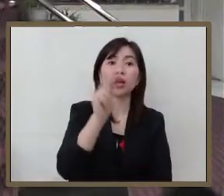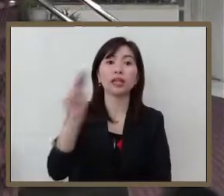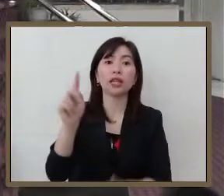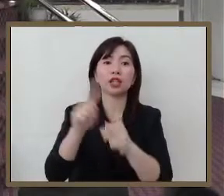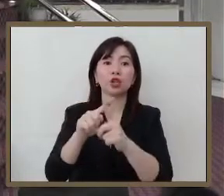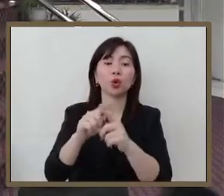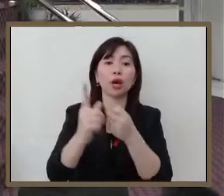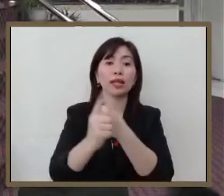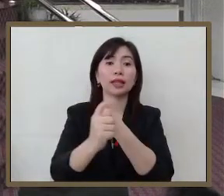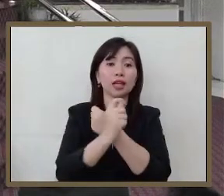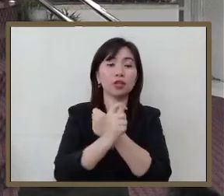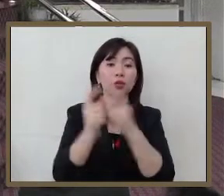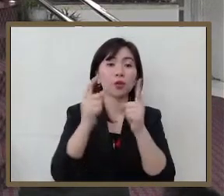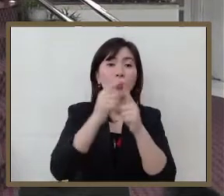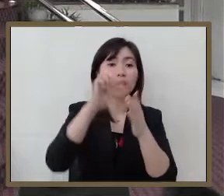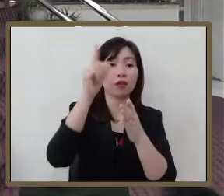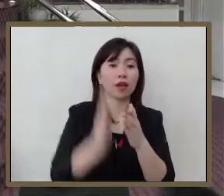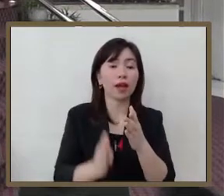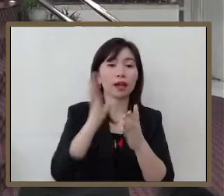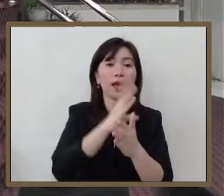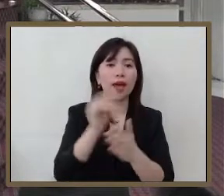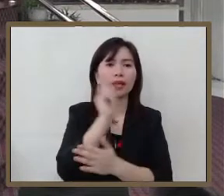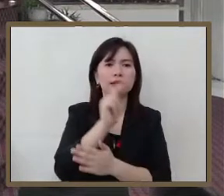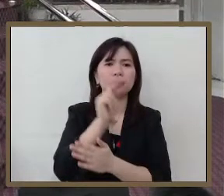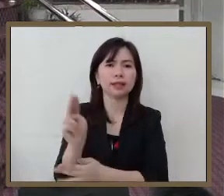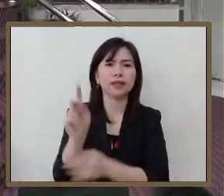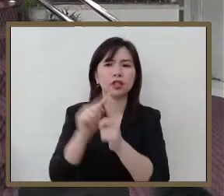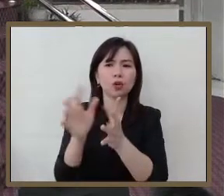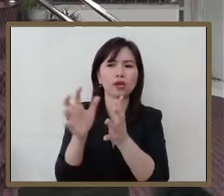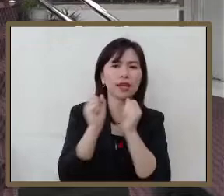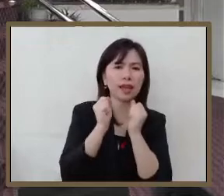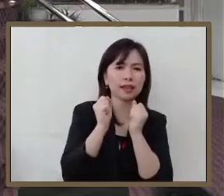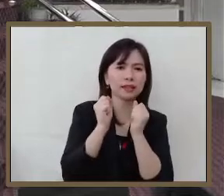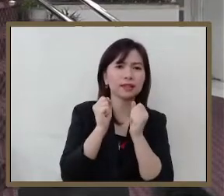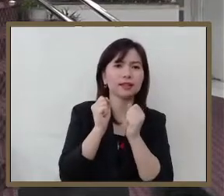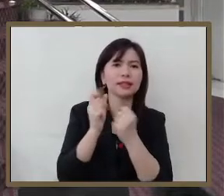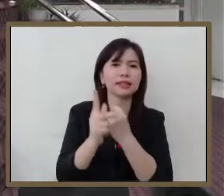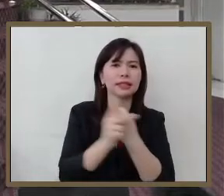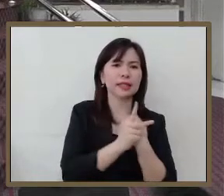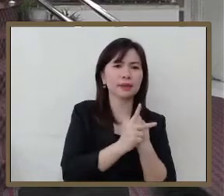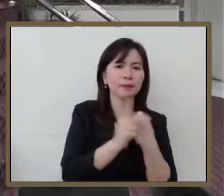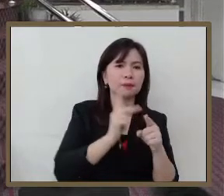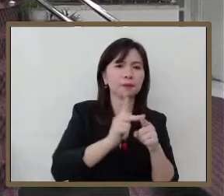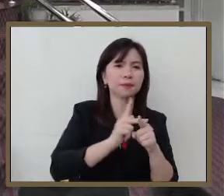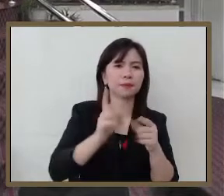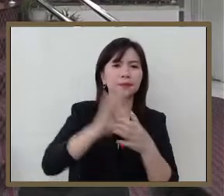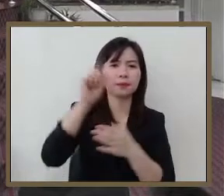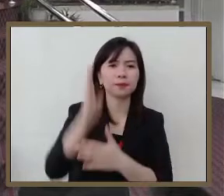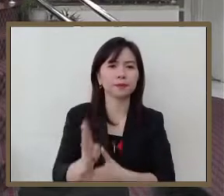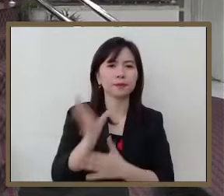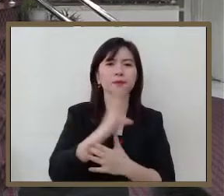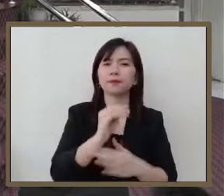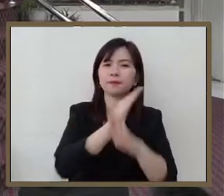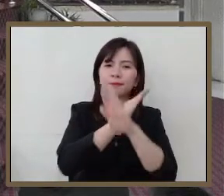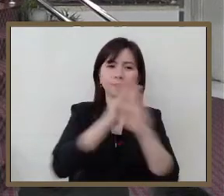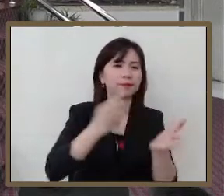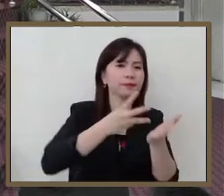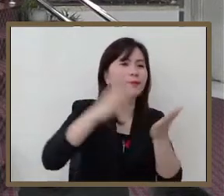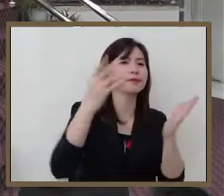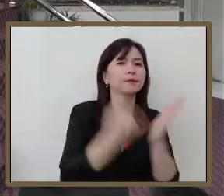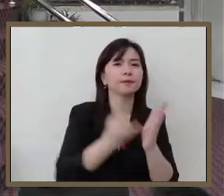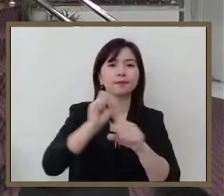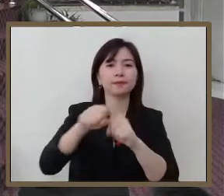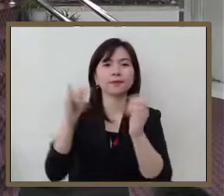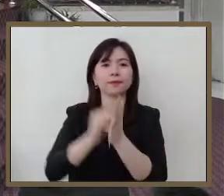You need to treasure the word of God. You need to live the principles of the word of God. Don't spend it up so that God can use